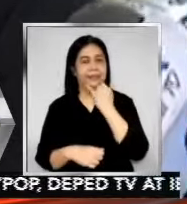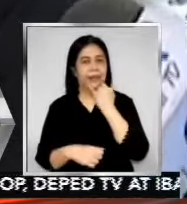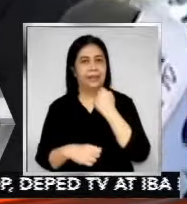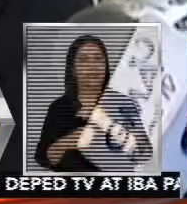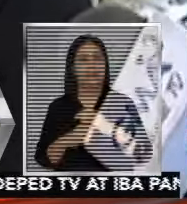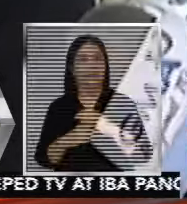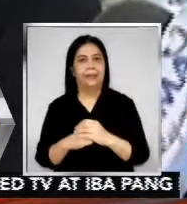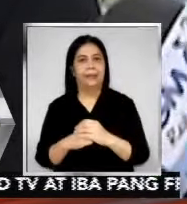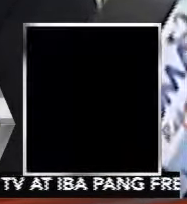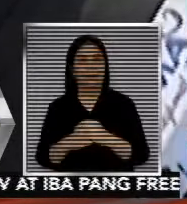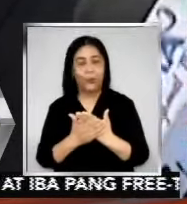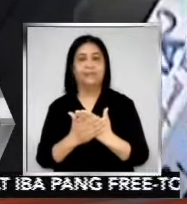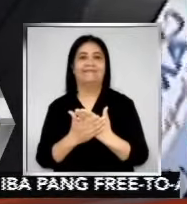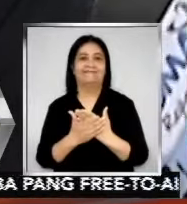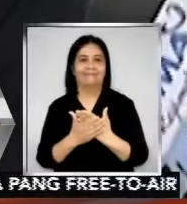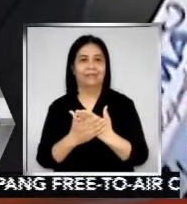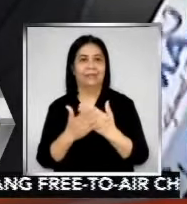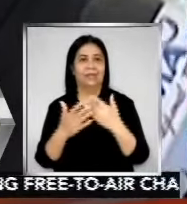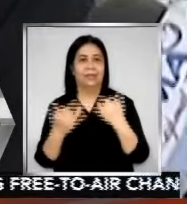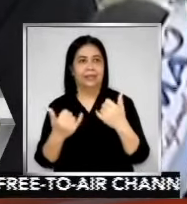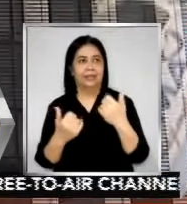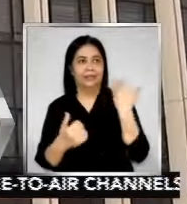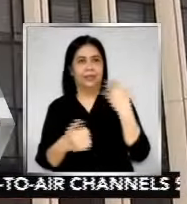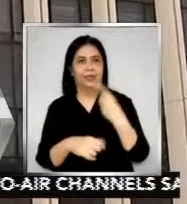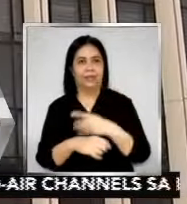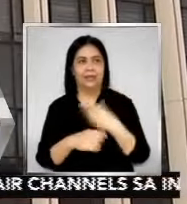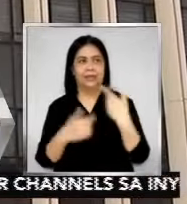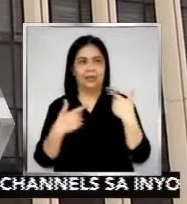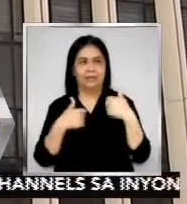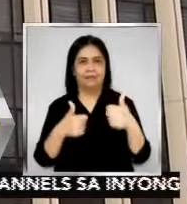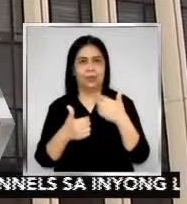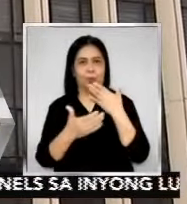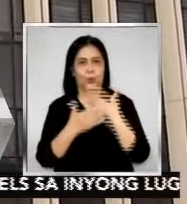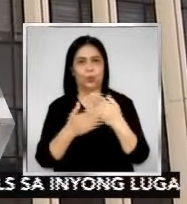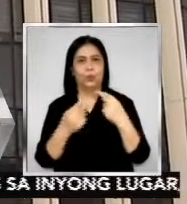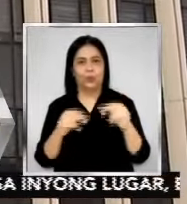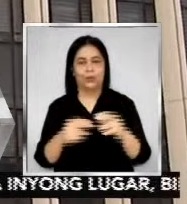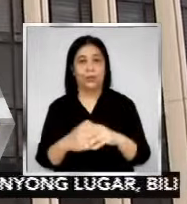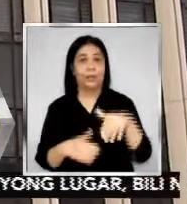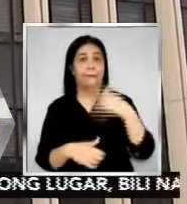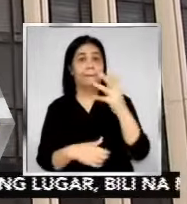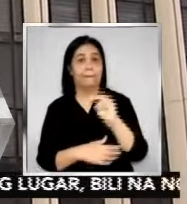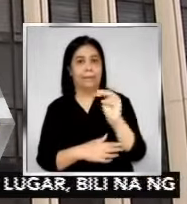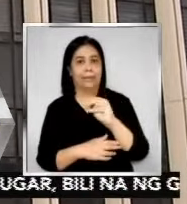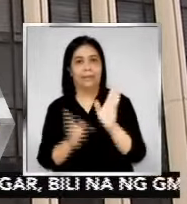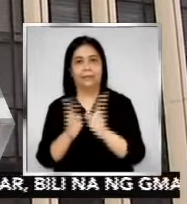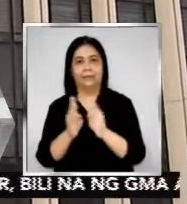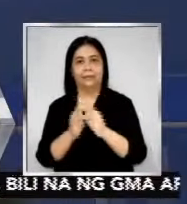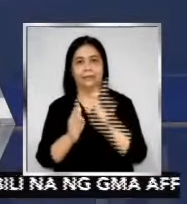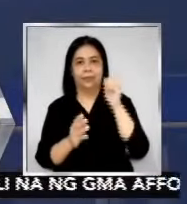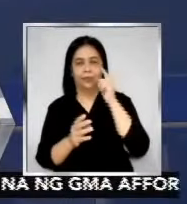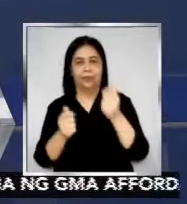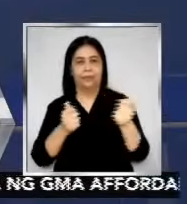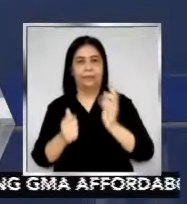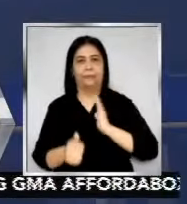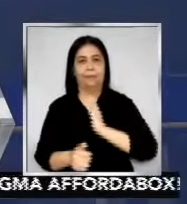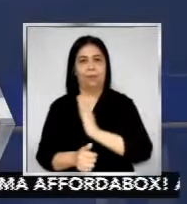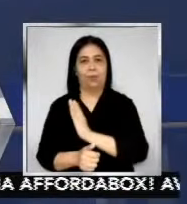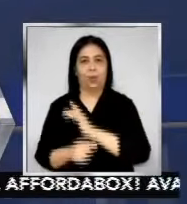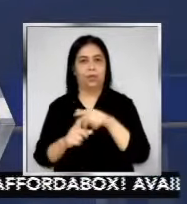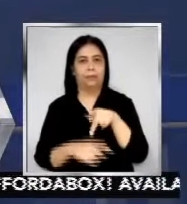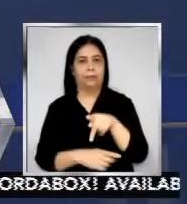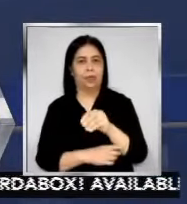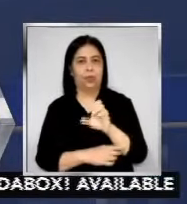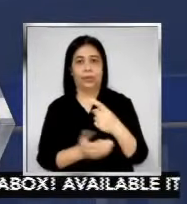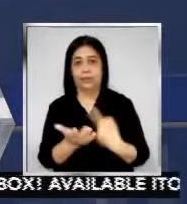is, this past few days, nagkakaroon naman ng good news. Sa Lunes, magpupulong ang governing board ng POEA para talakayin ang